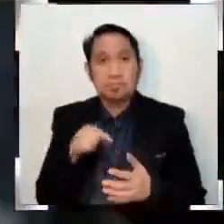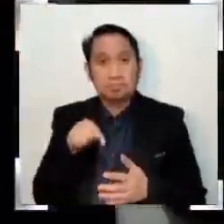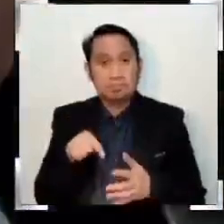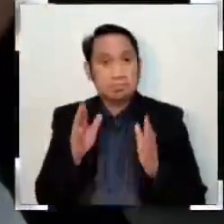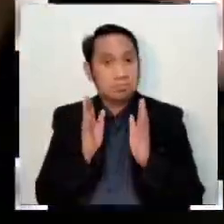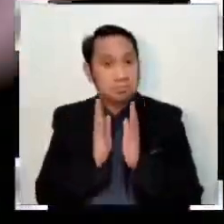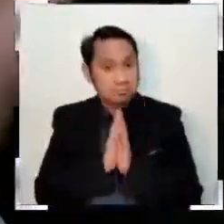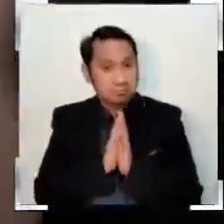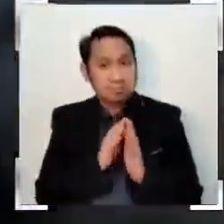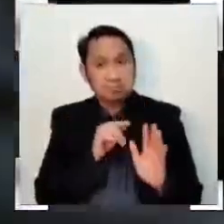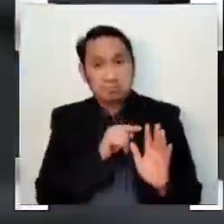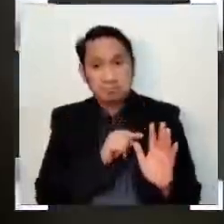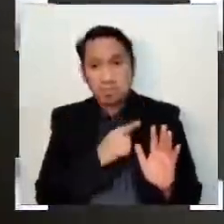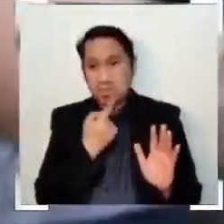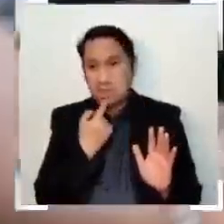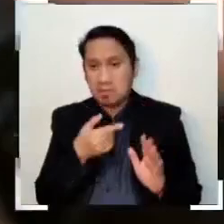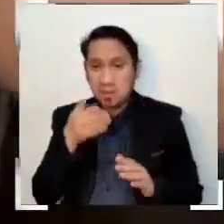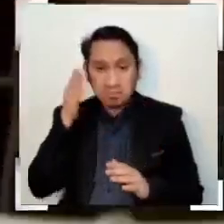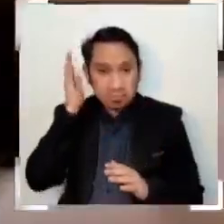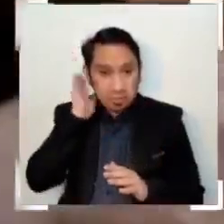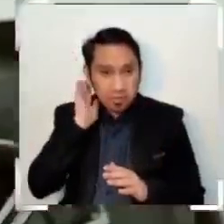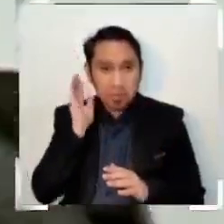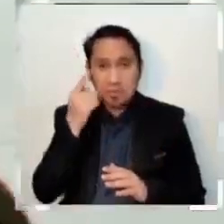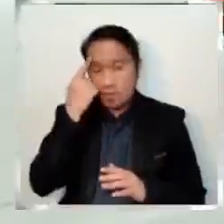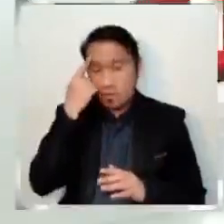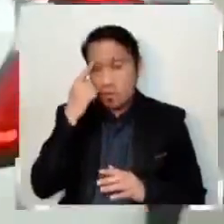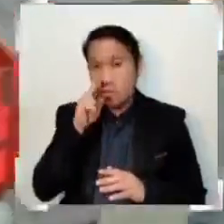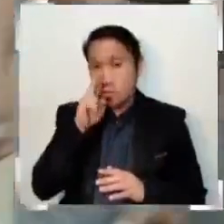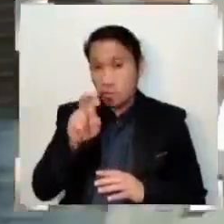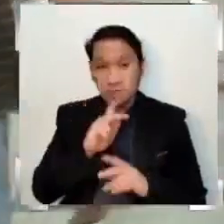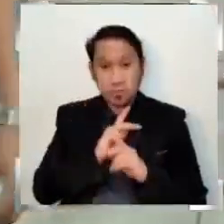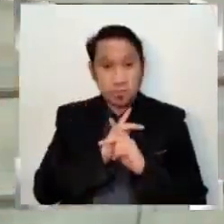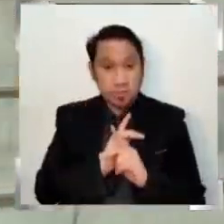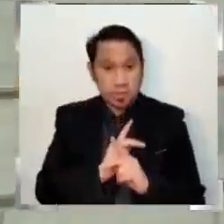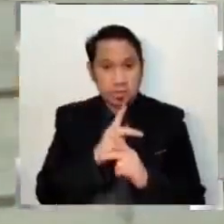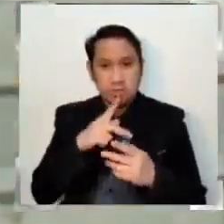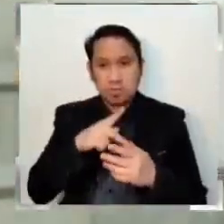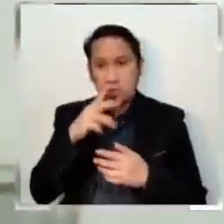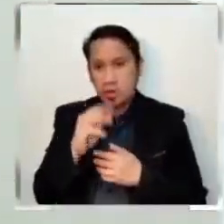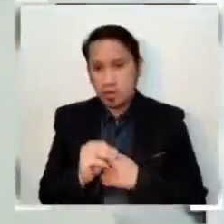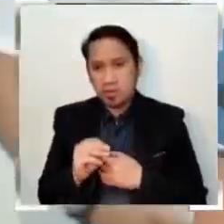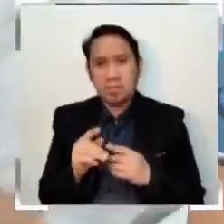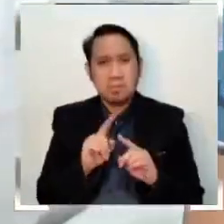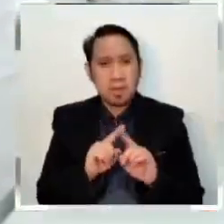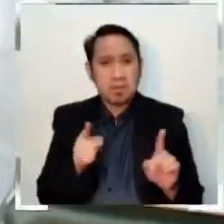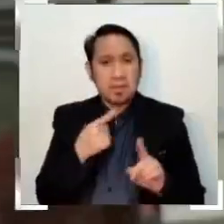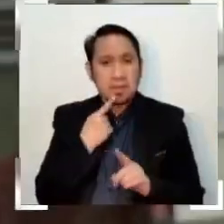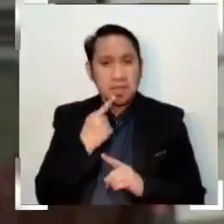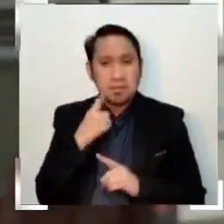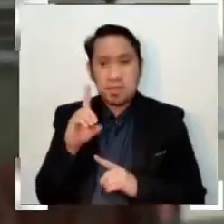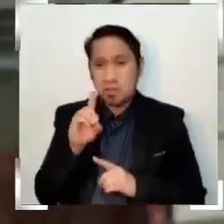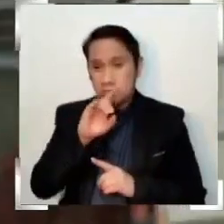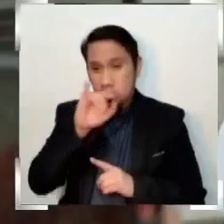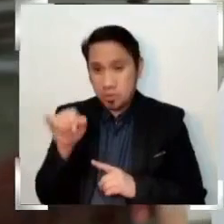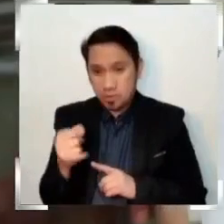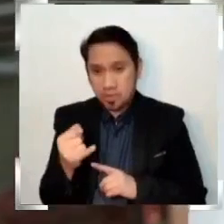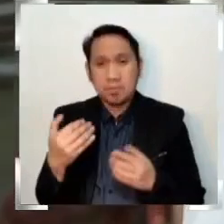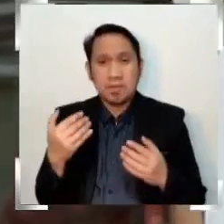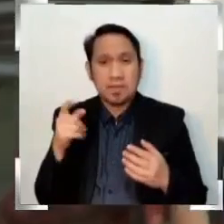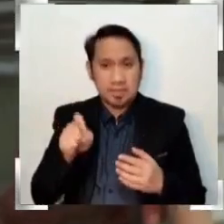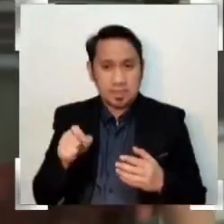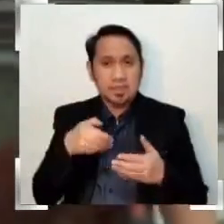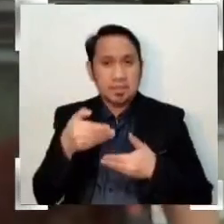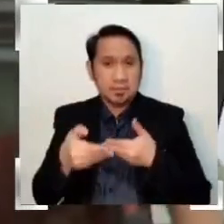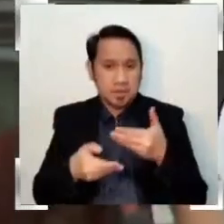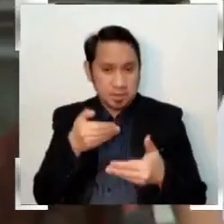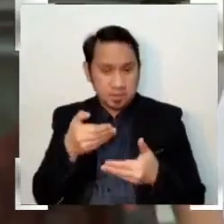na mapasailalim sa Witness Protection Program. Pero ayon sa DOJ, may proseso para ito lalo't kasama rin po